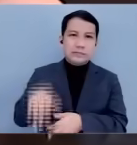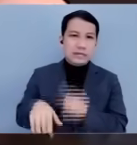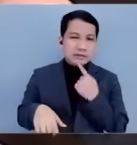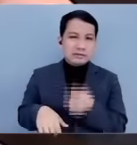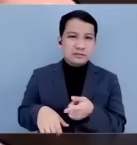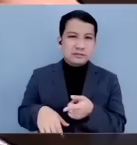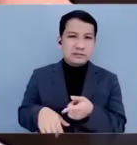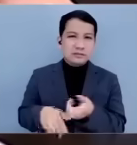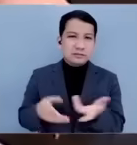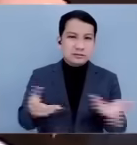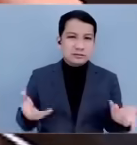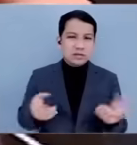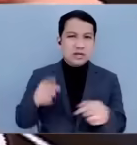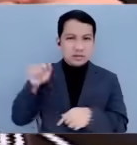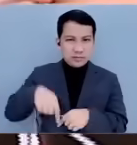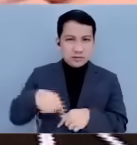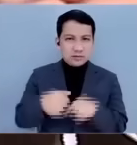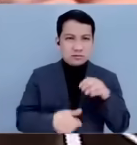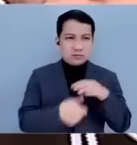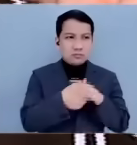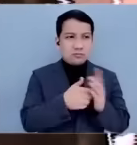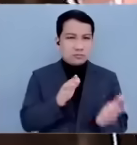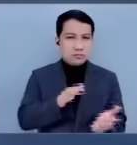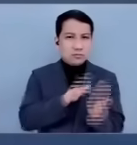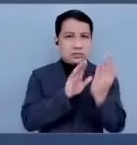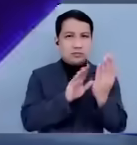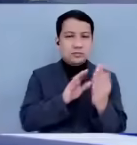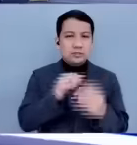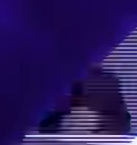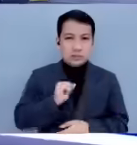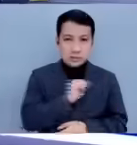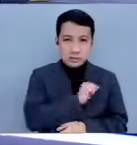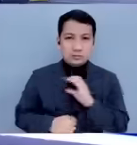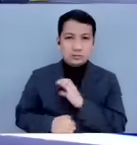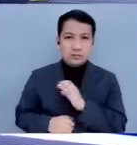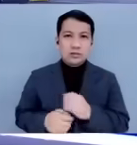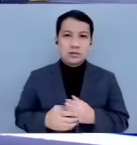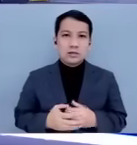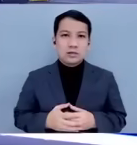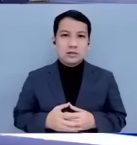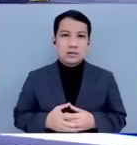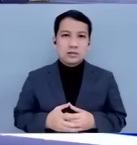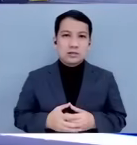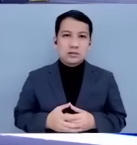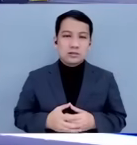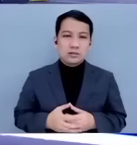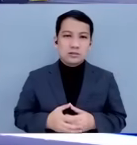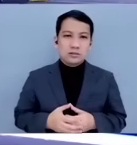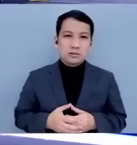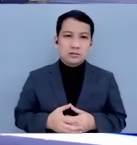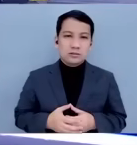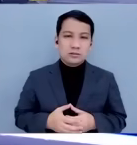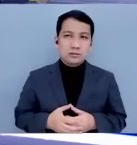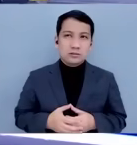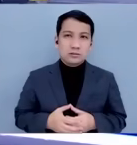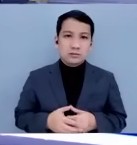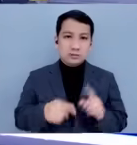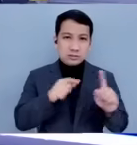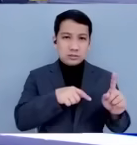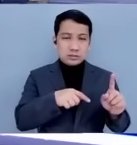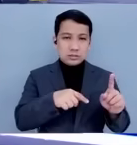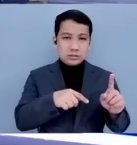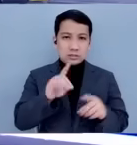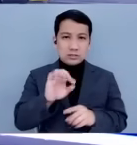nagsabing dapat nang humarap sa Senado at Kamara si Quiboloy. Sa kulungan ulit ang bagsak ng drag performer na si